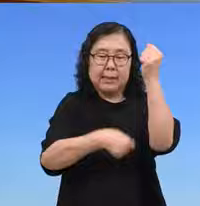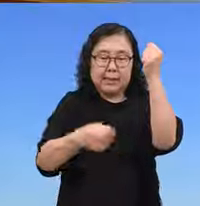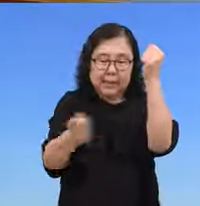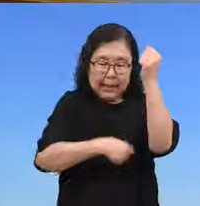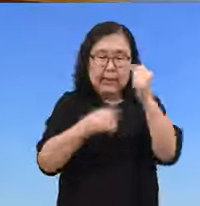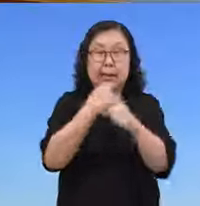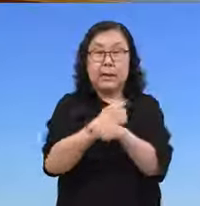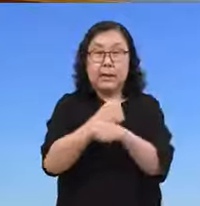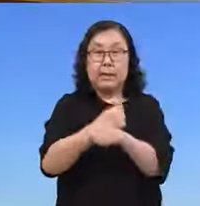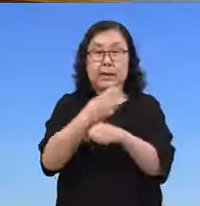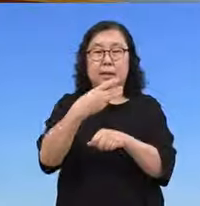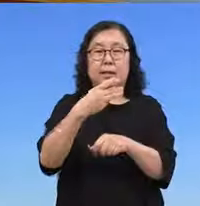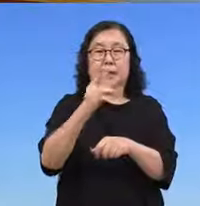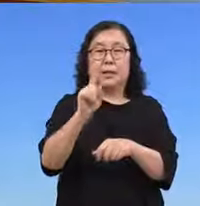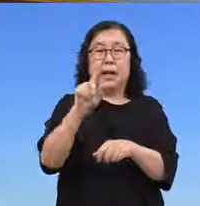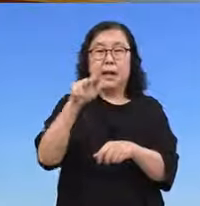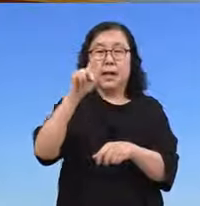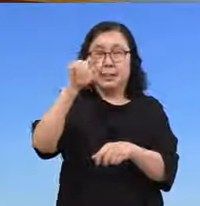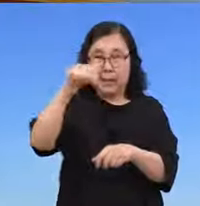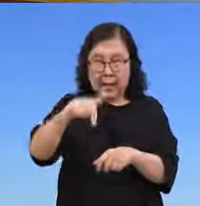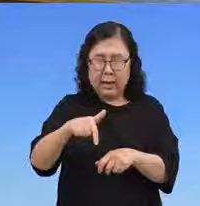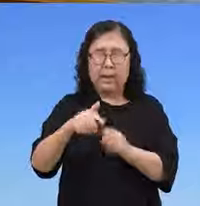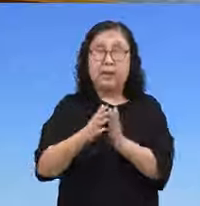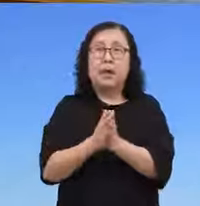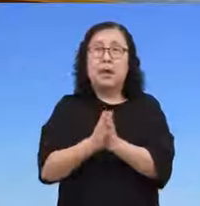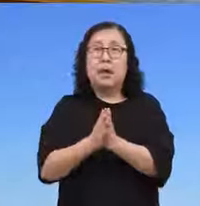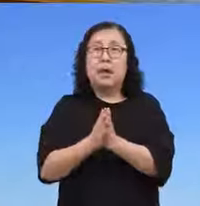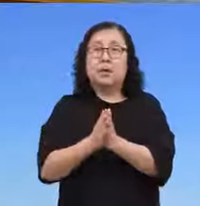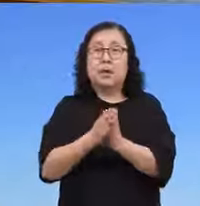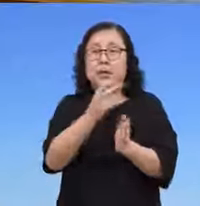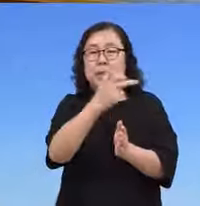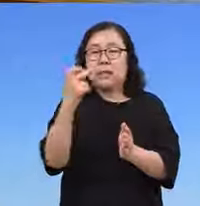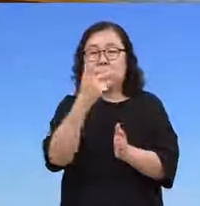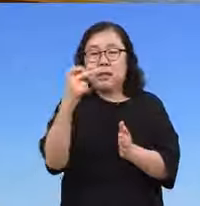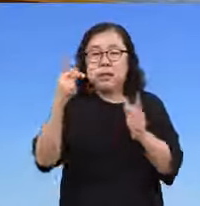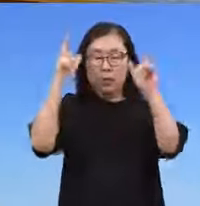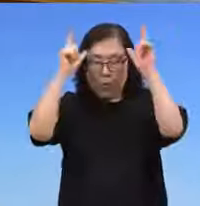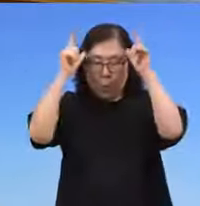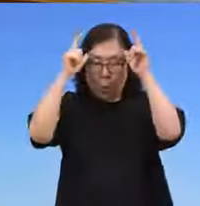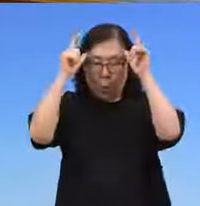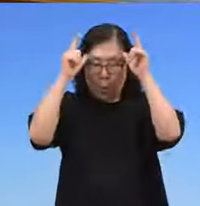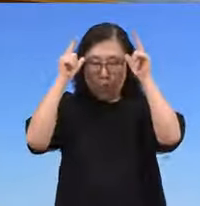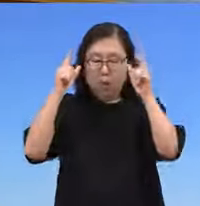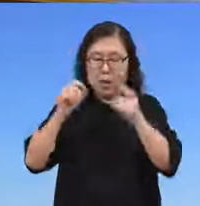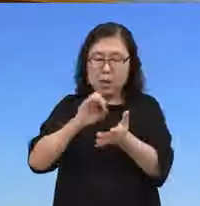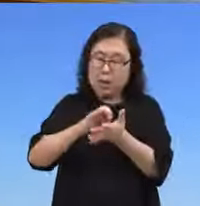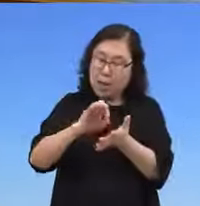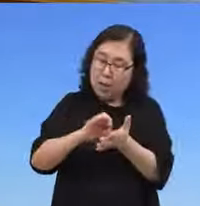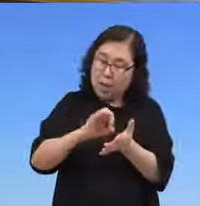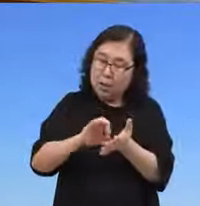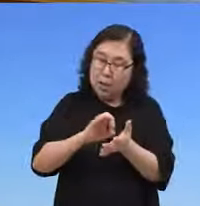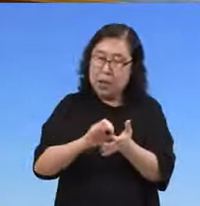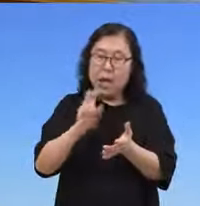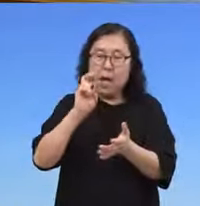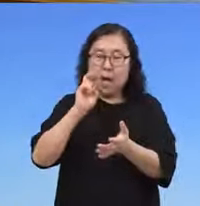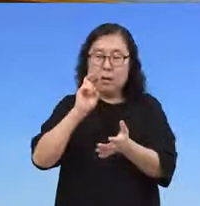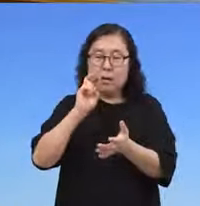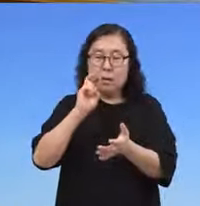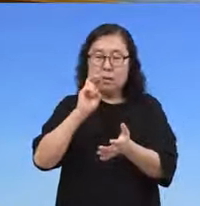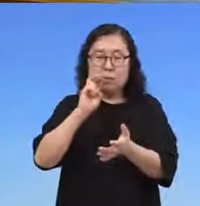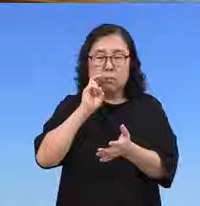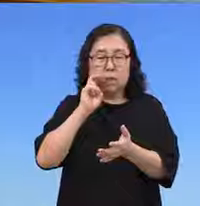원래 넓은 마당에서 타작용 마차를 끌고 가거나 황소를 이용해 가지고 그렇게